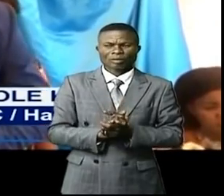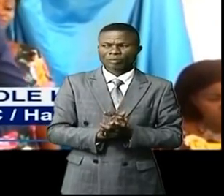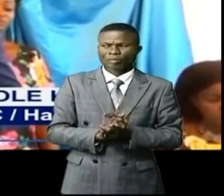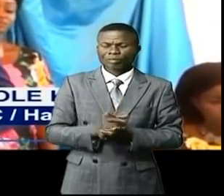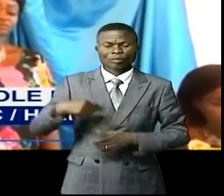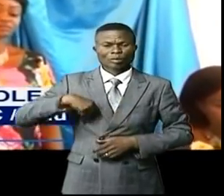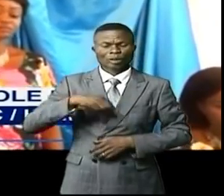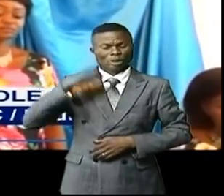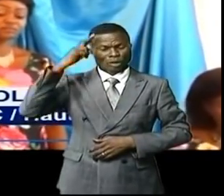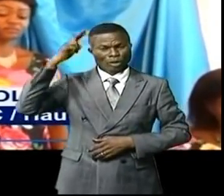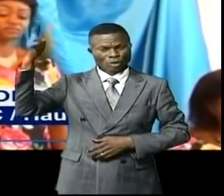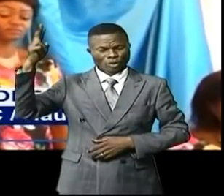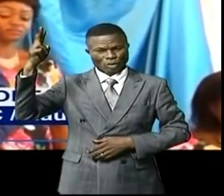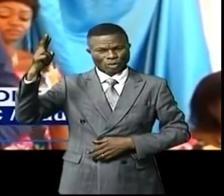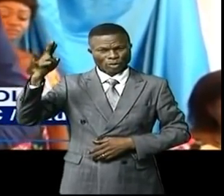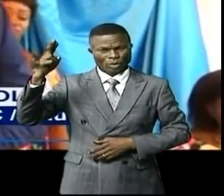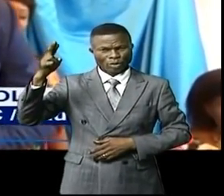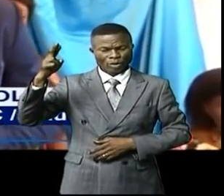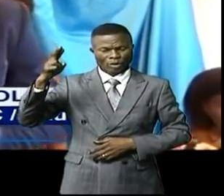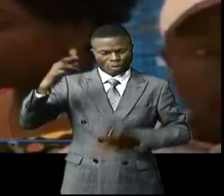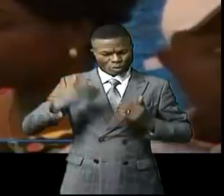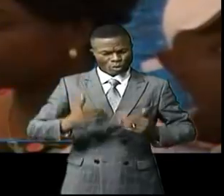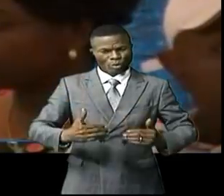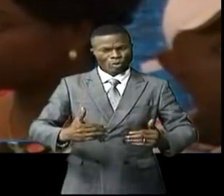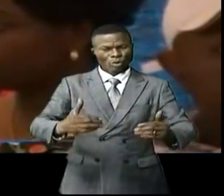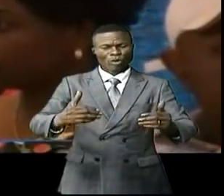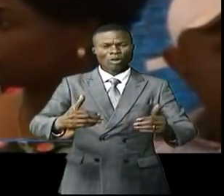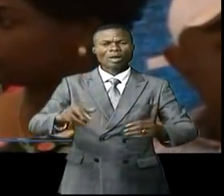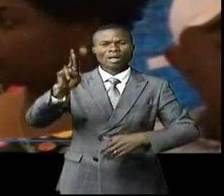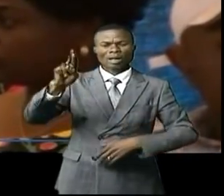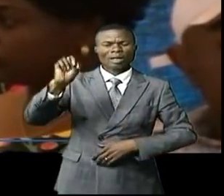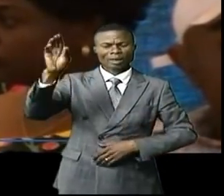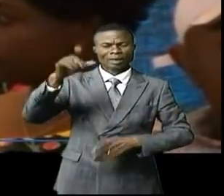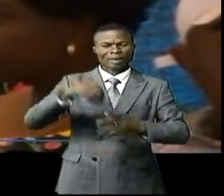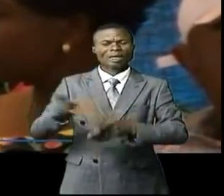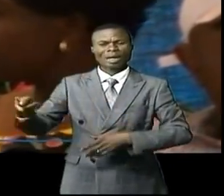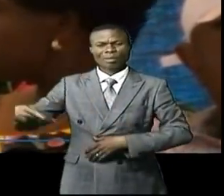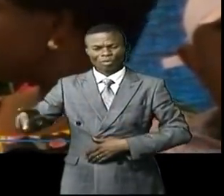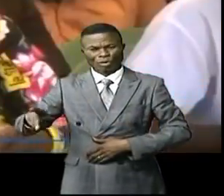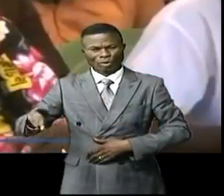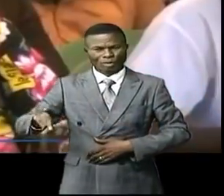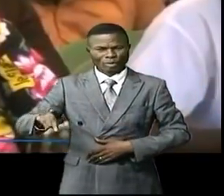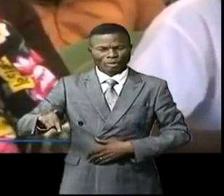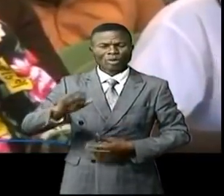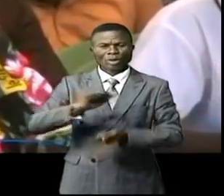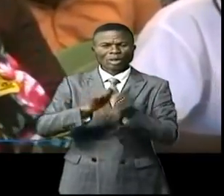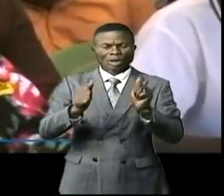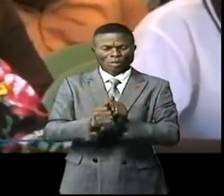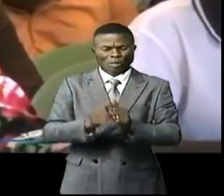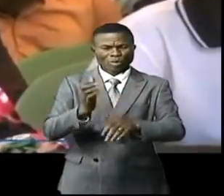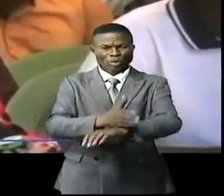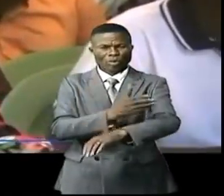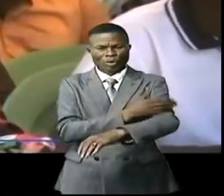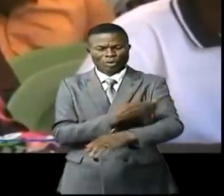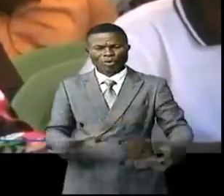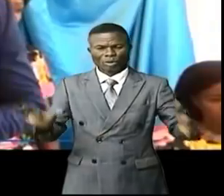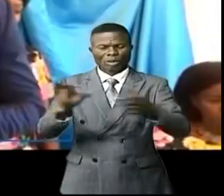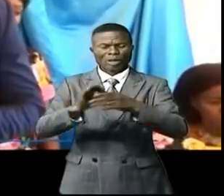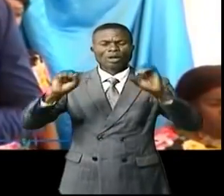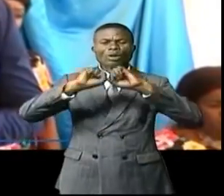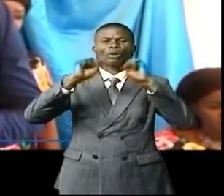rêve est de faire de la chaîne nationale en province un véritable catalyseur de la cohésion